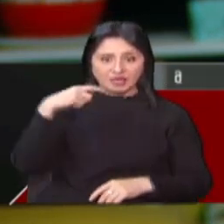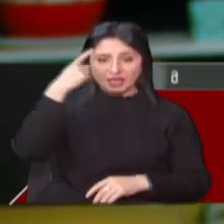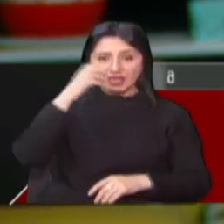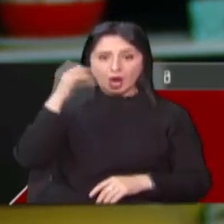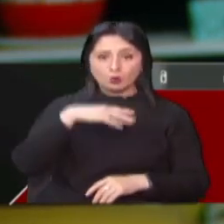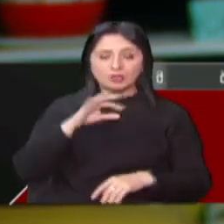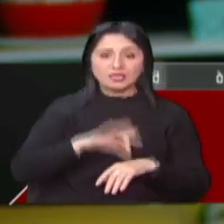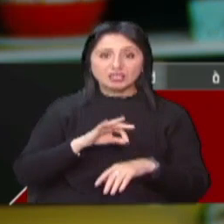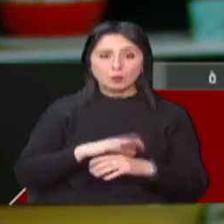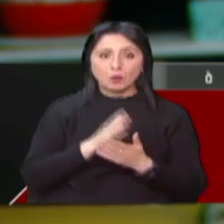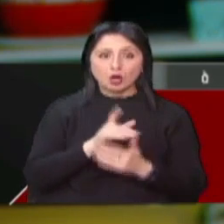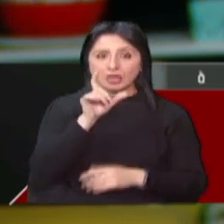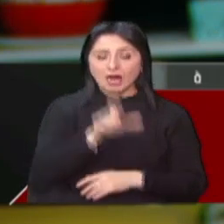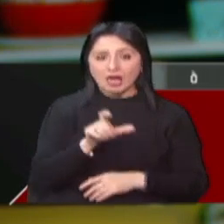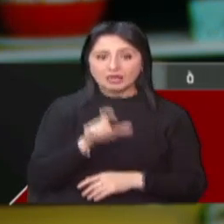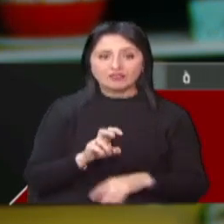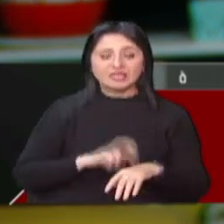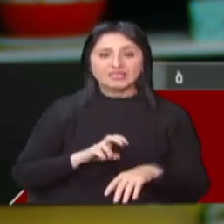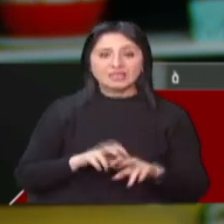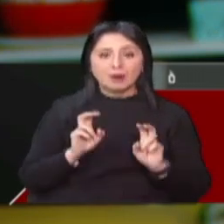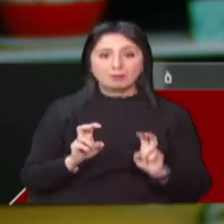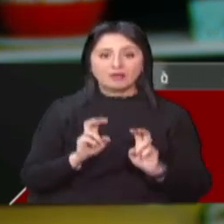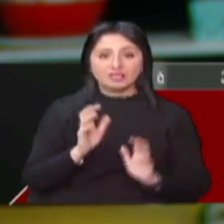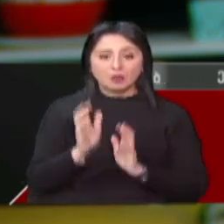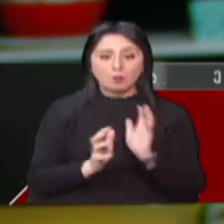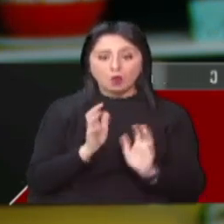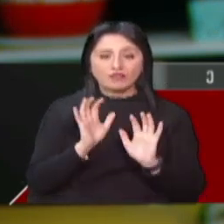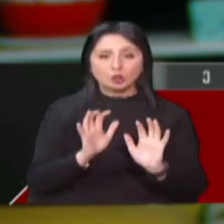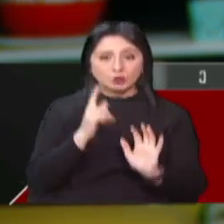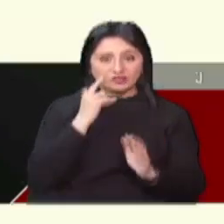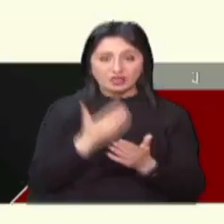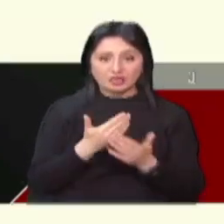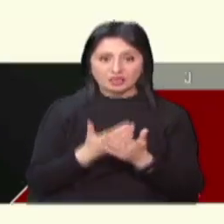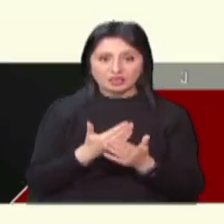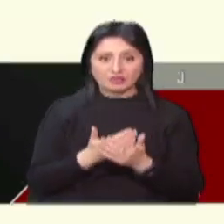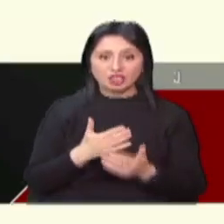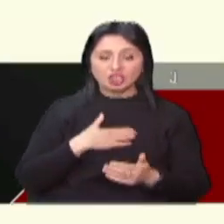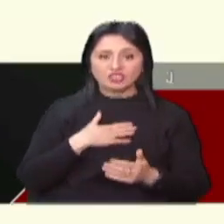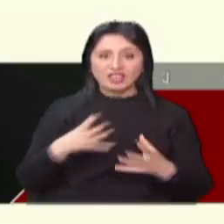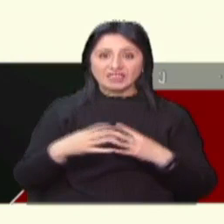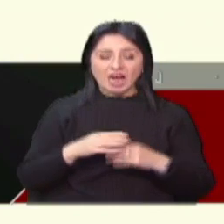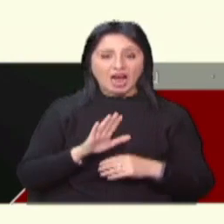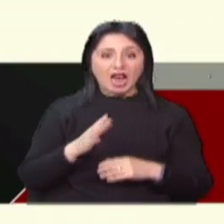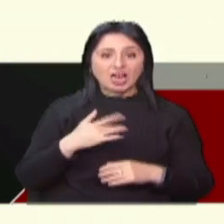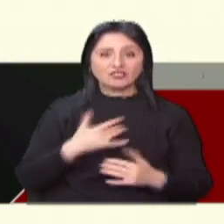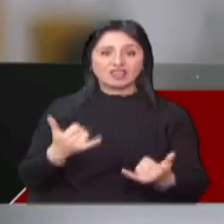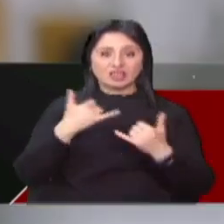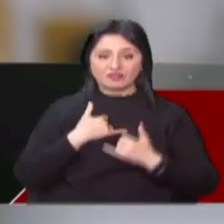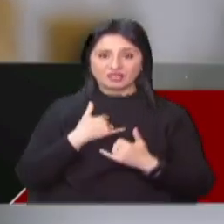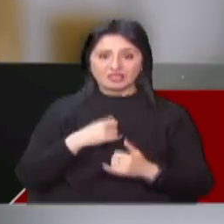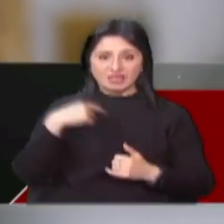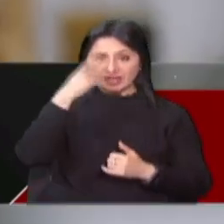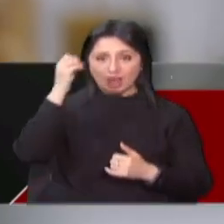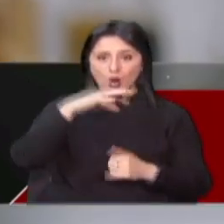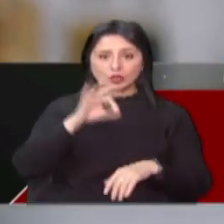სინდრომის მქონე ადამიანების სამედიცინო მოვლის და ზრუნვის თვალსაზრისით. ჩვენთან ერთად და არა ჩვენთვის, ეს არის